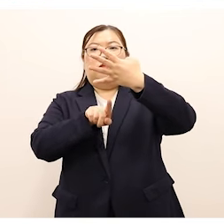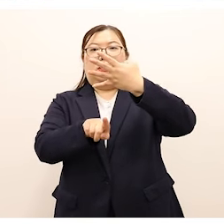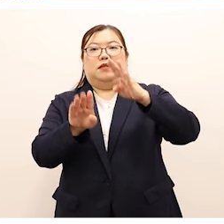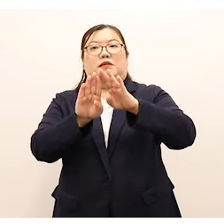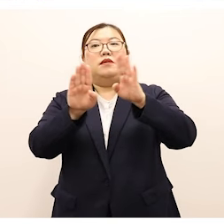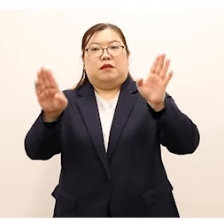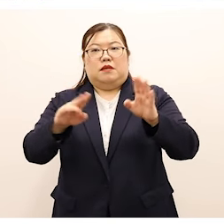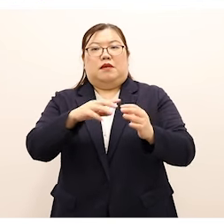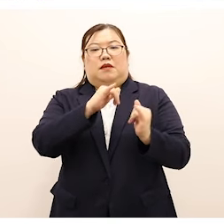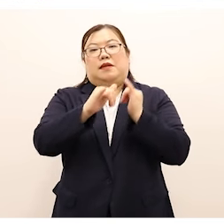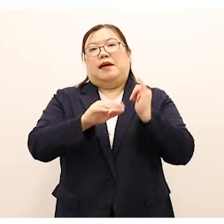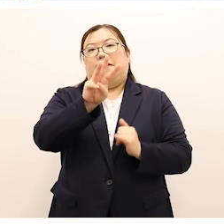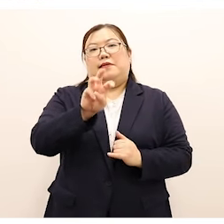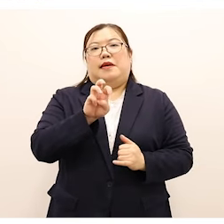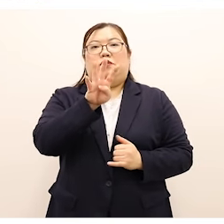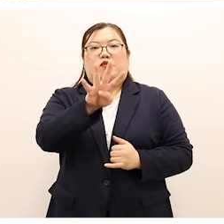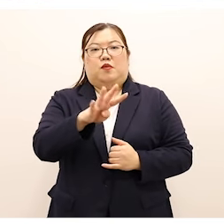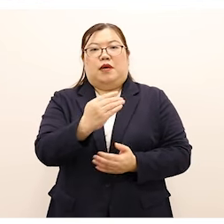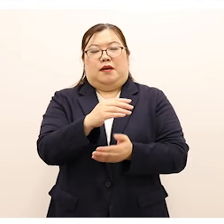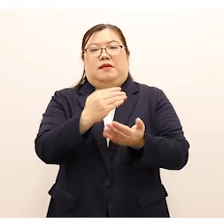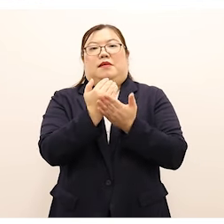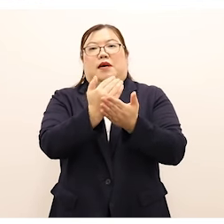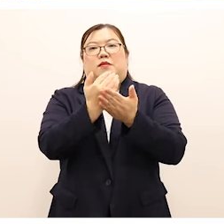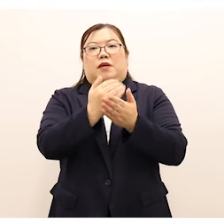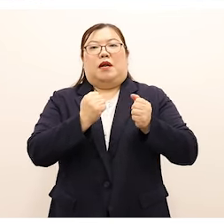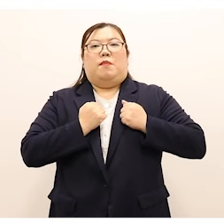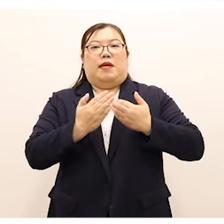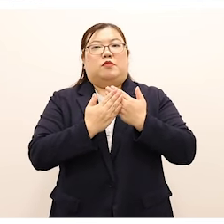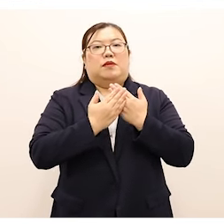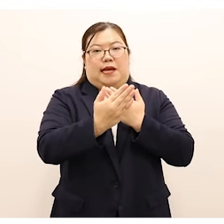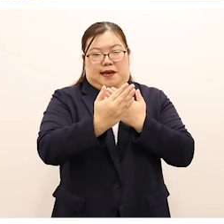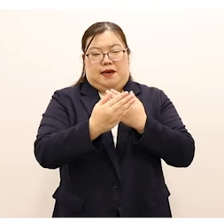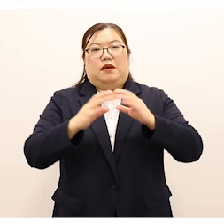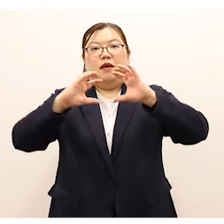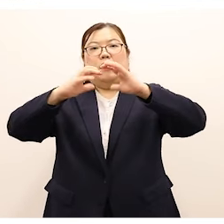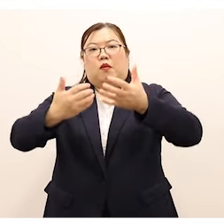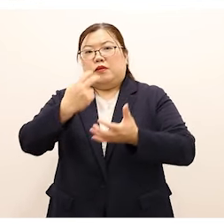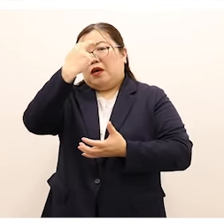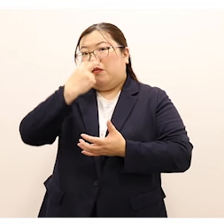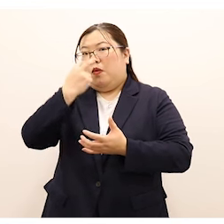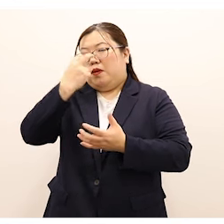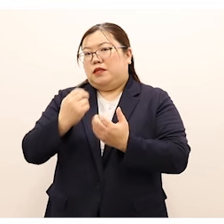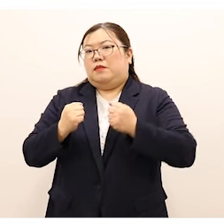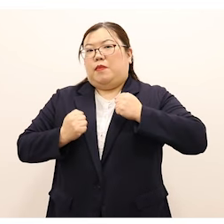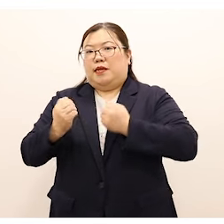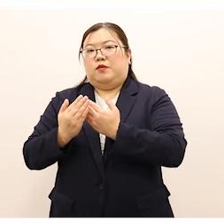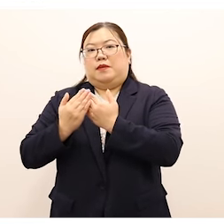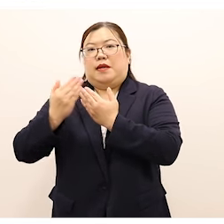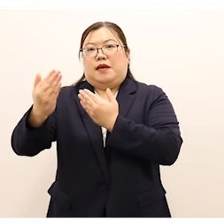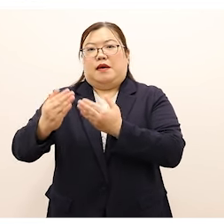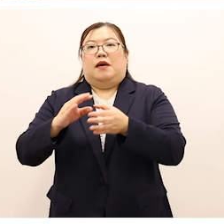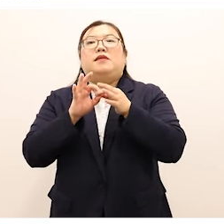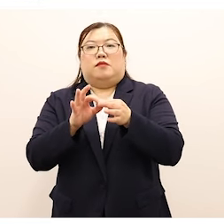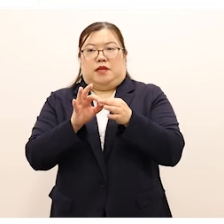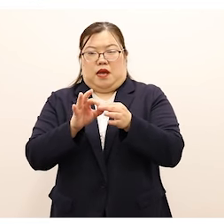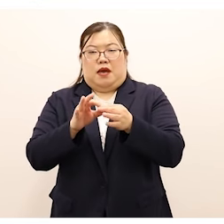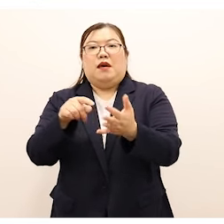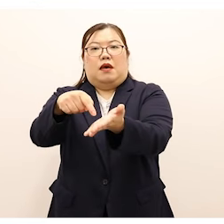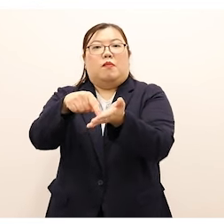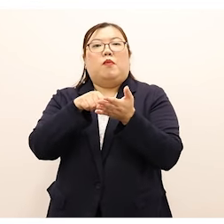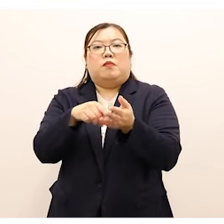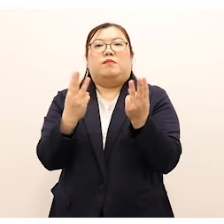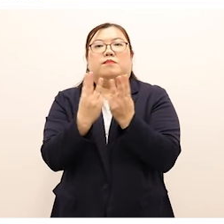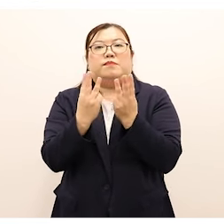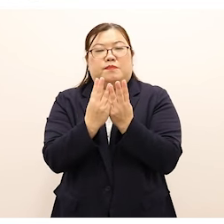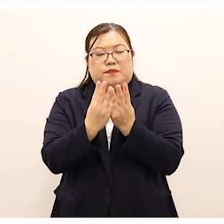4月21日日曜日に開催いたします第34回霞ヶ浦マラソン兼国際ブラインドマラ